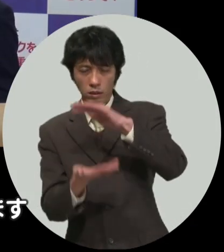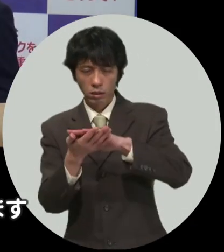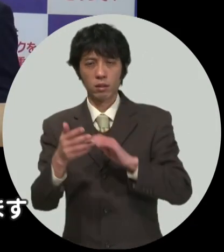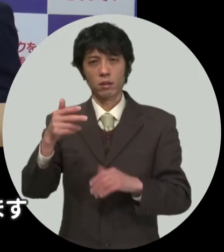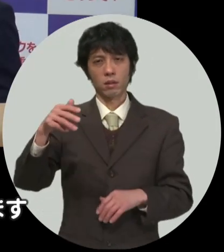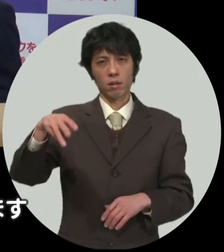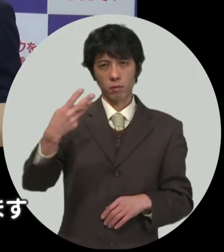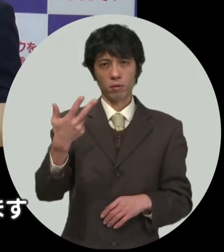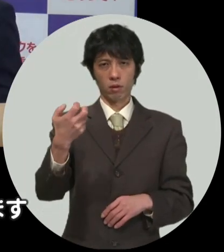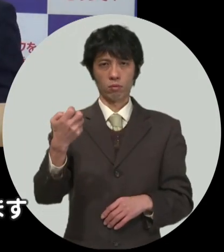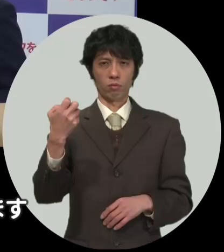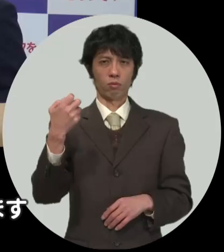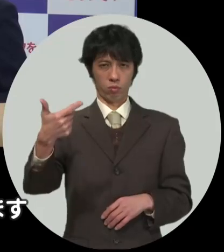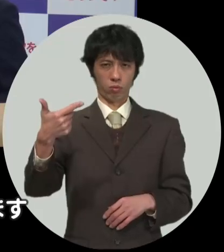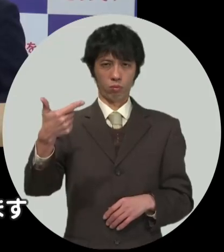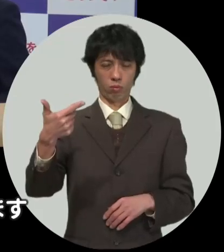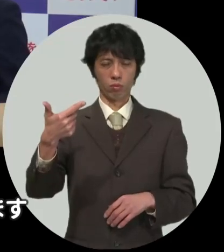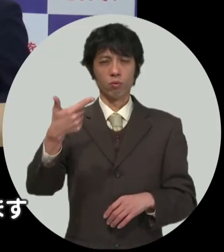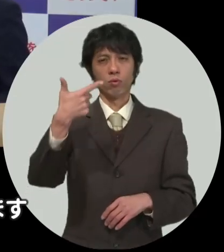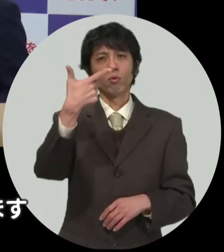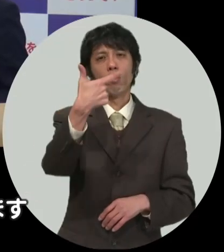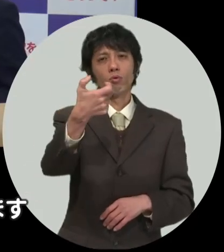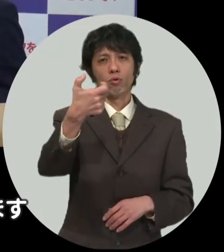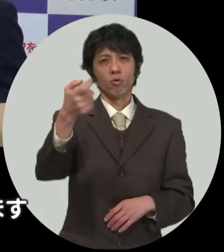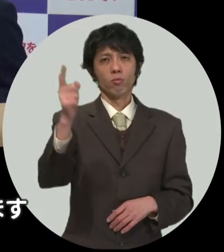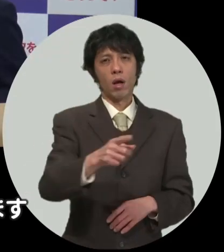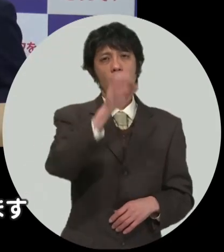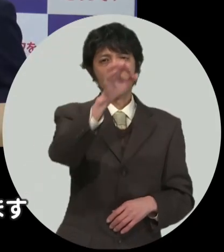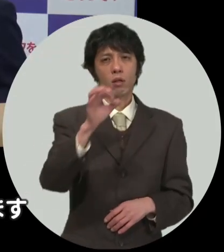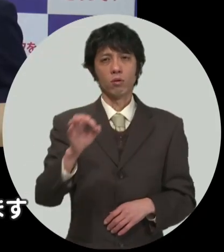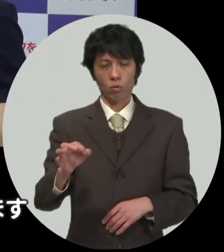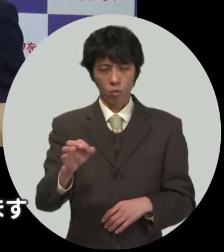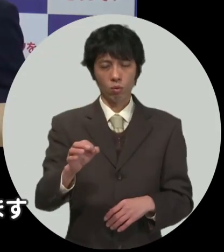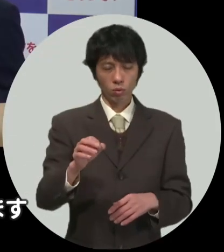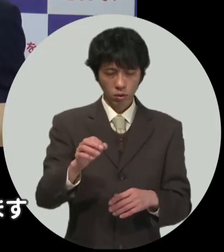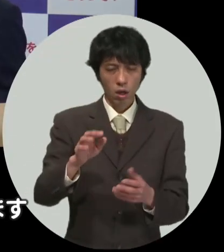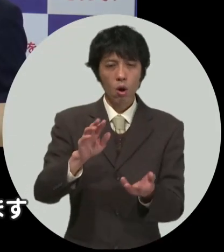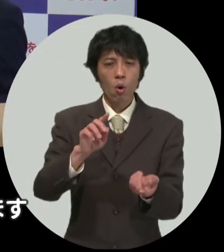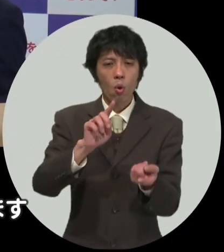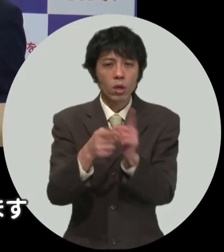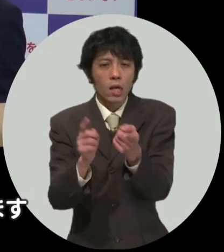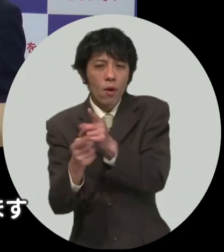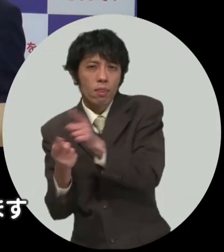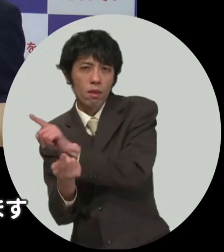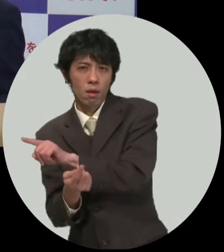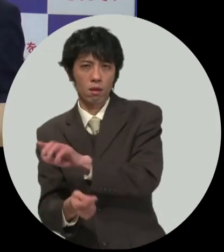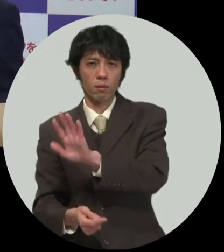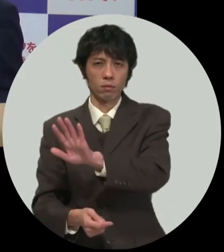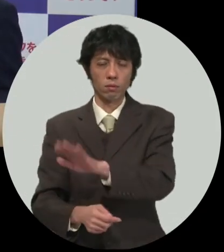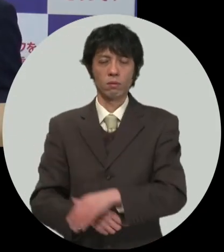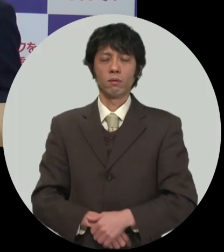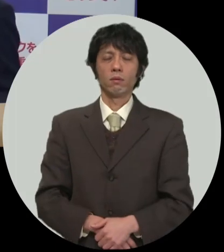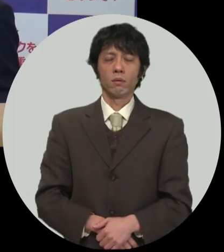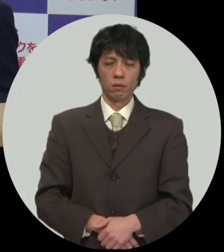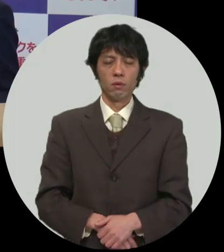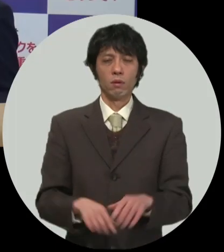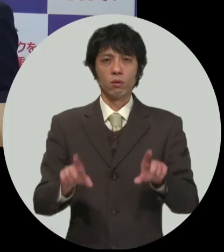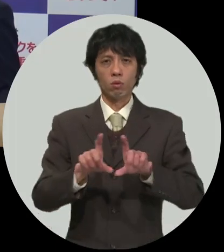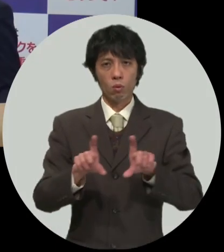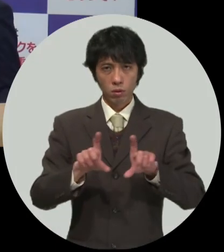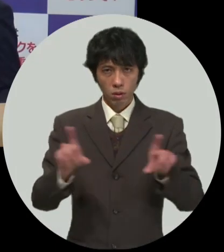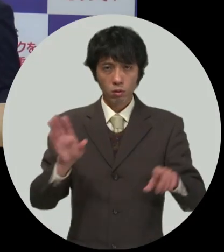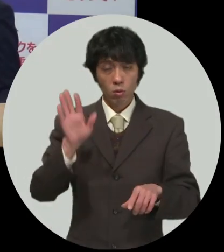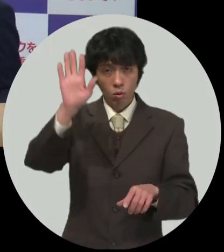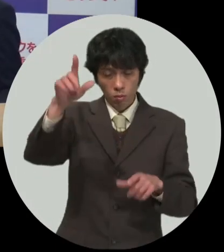約6割が置き換わっているという状況でございますが、当然今後の拡大でです